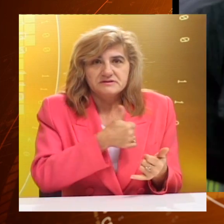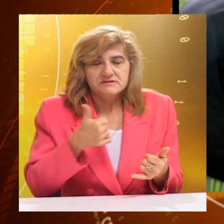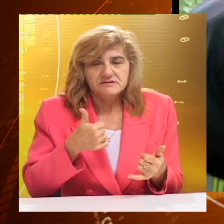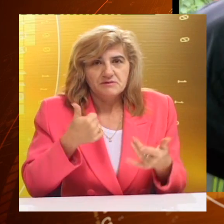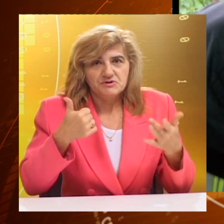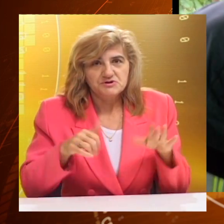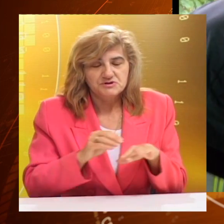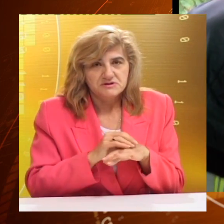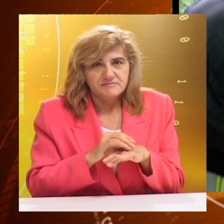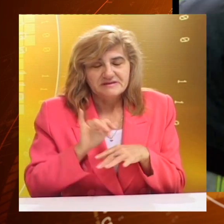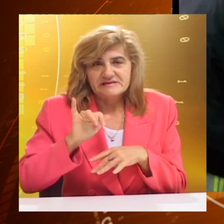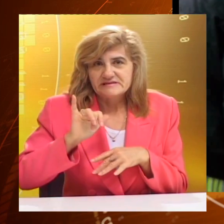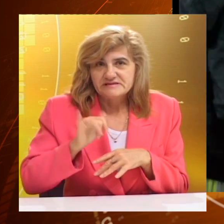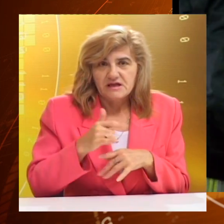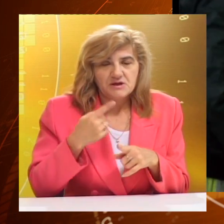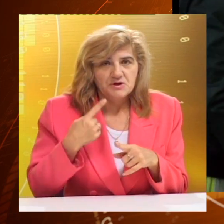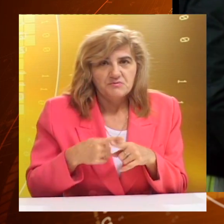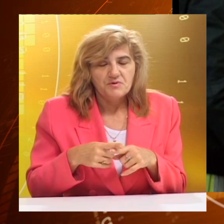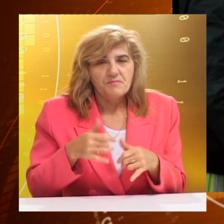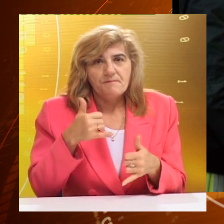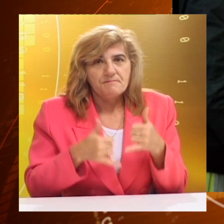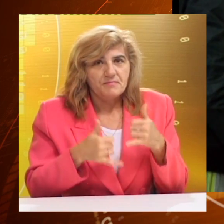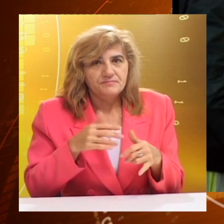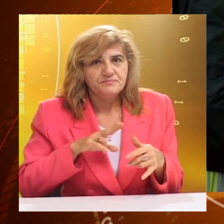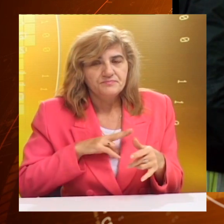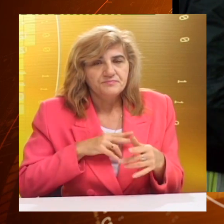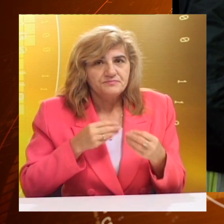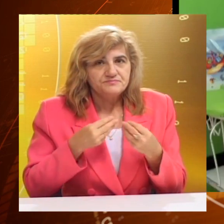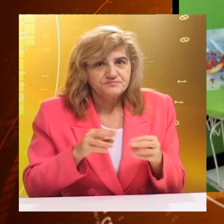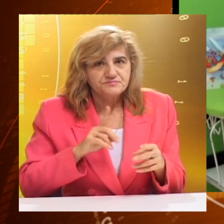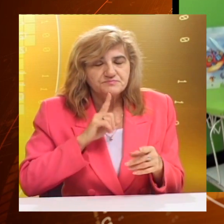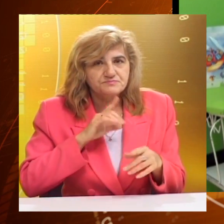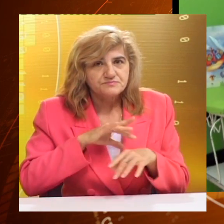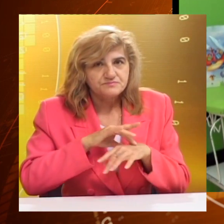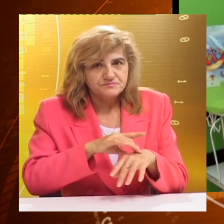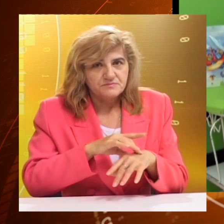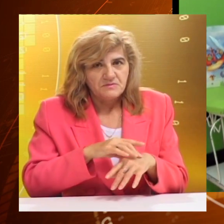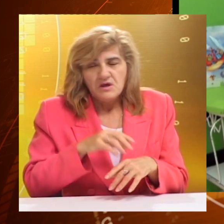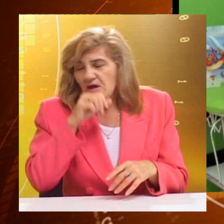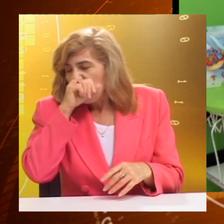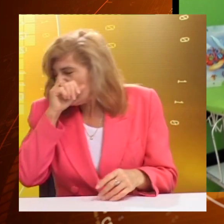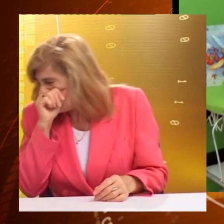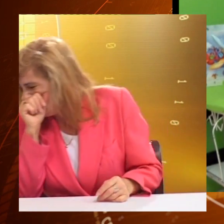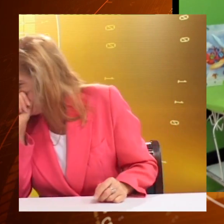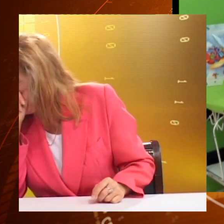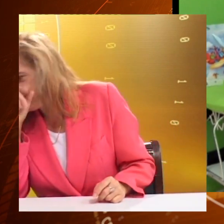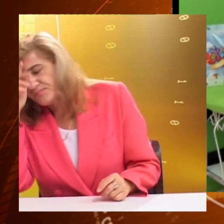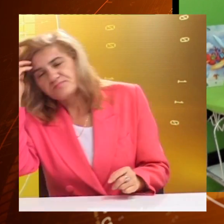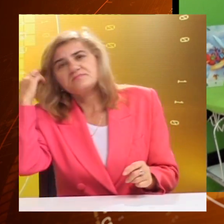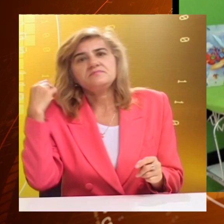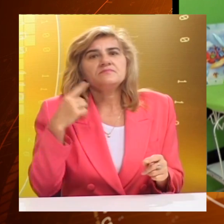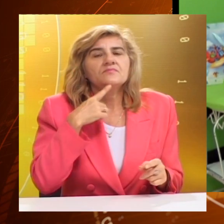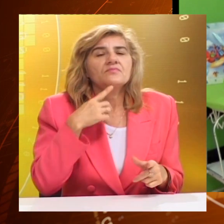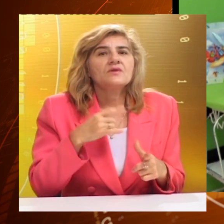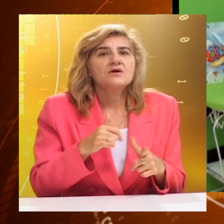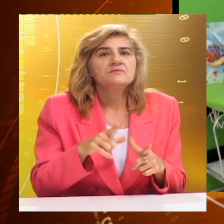u prvih 6 mjeseci života predstavlja zlatni standard, jer prirodno mlijeko sadrži hranjive sastojke koji postiču detetov imunitet. Kažu